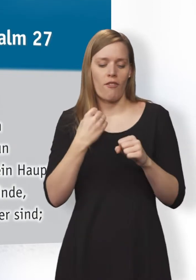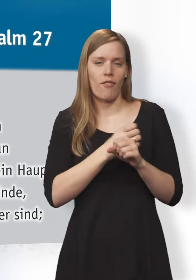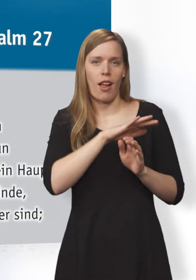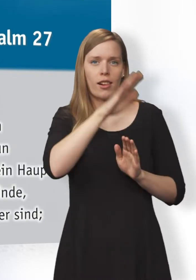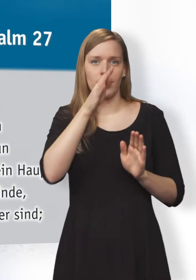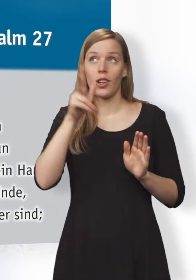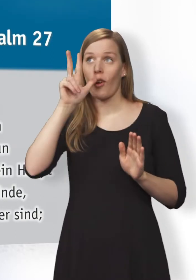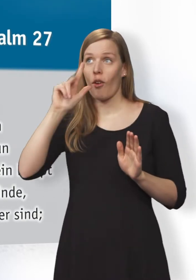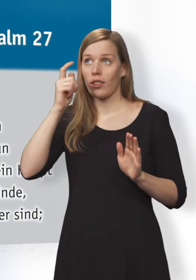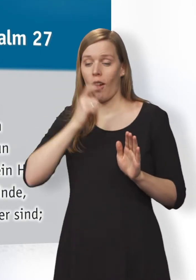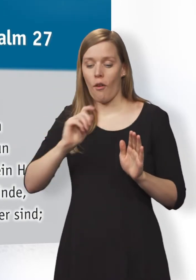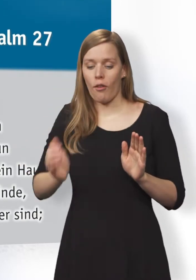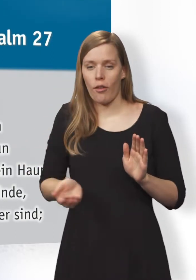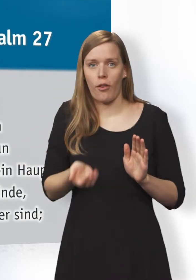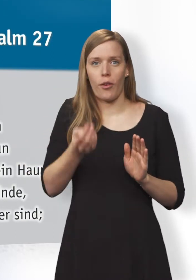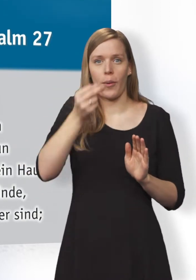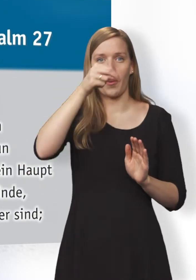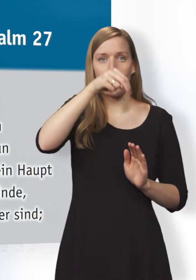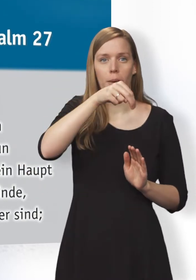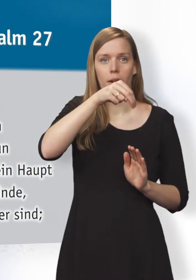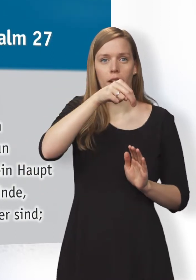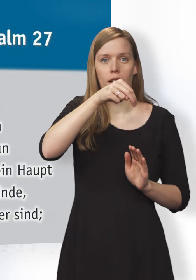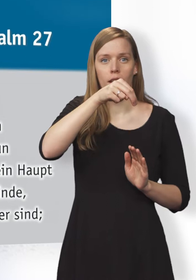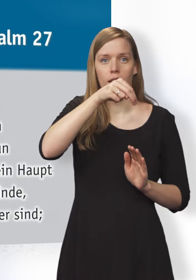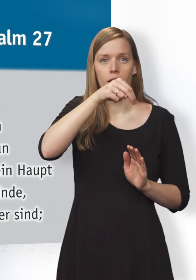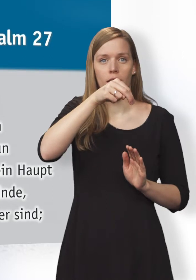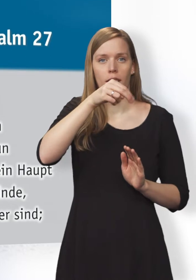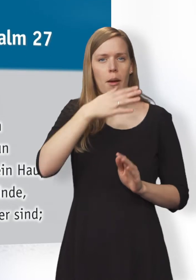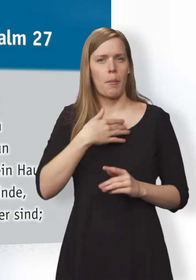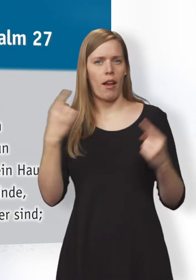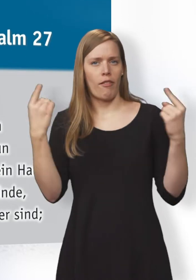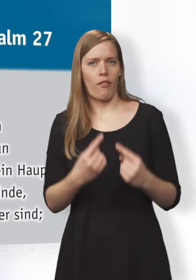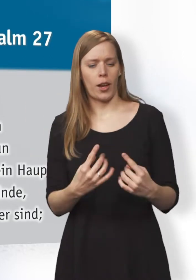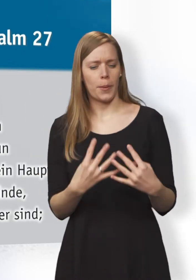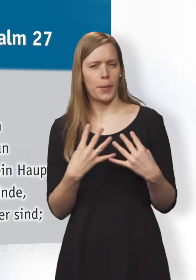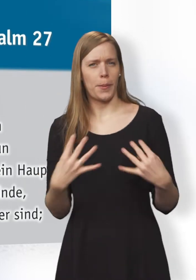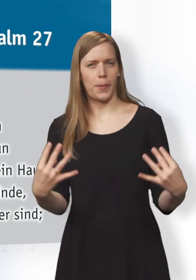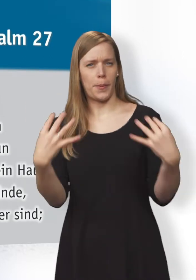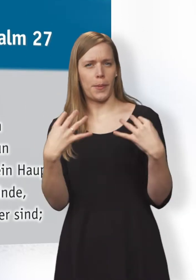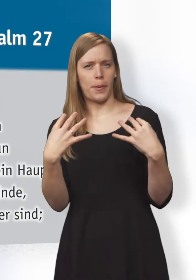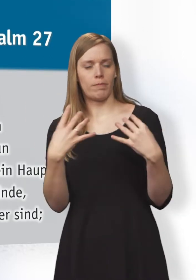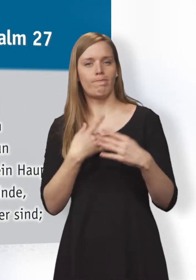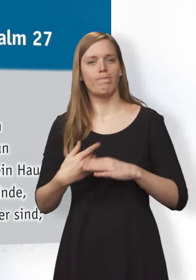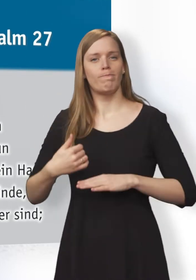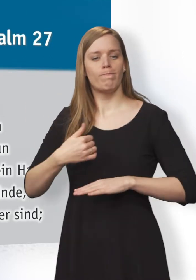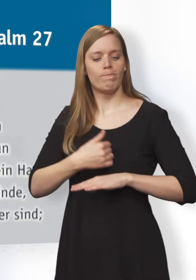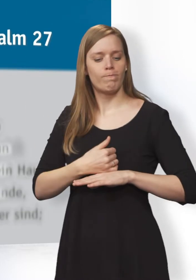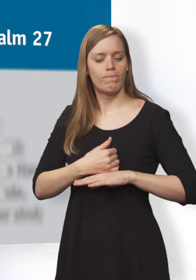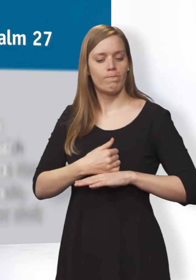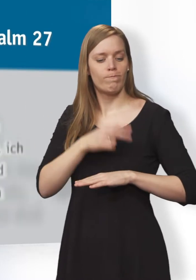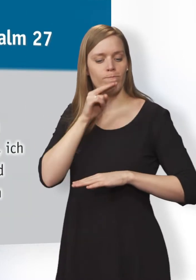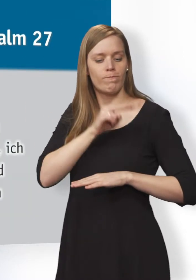felsen und nun erhebt sich mein haupt über meine feinde die um mich her